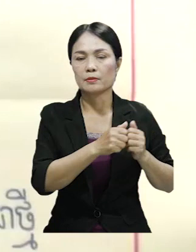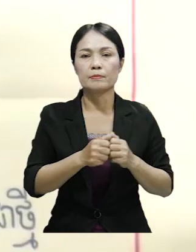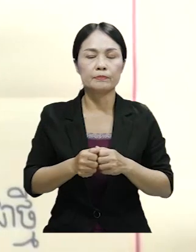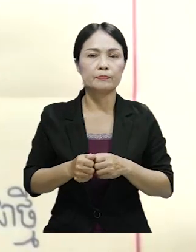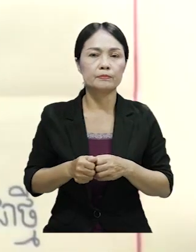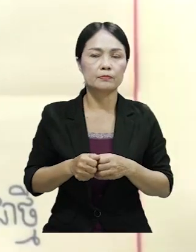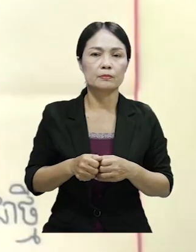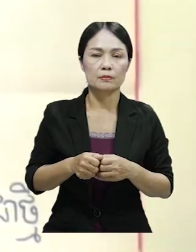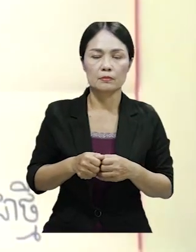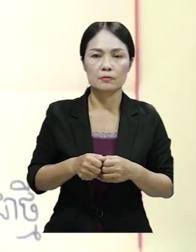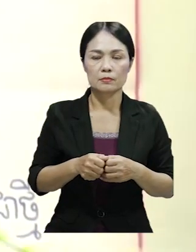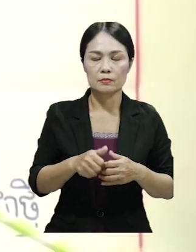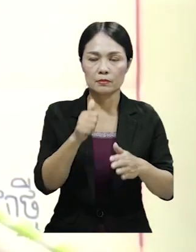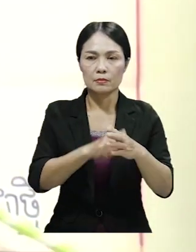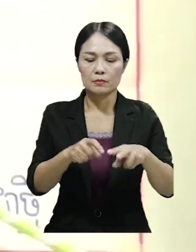គោះខាងក្រោមក្លៀកឆ្វេងទី 5